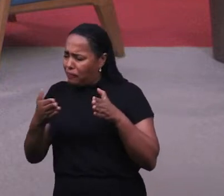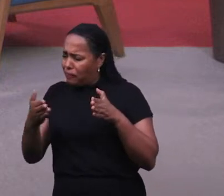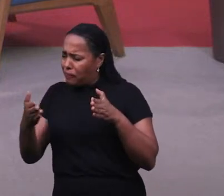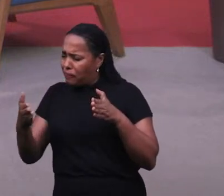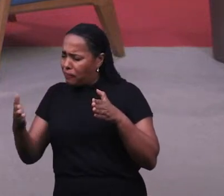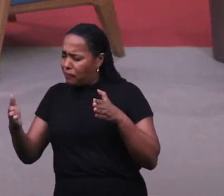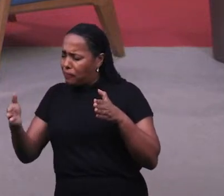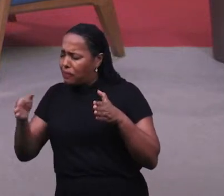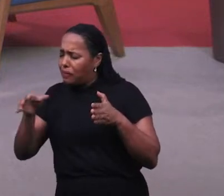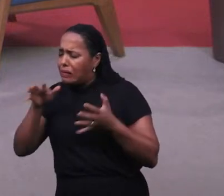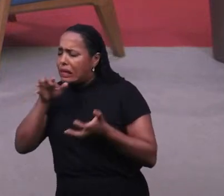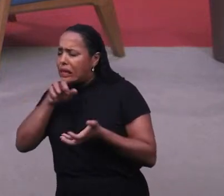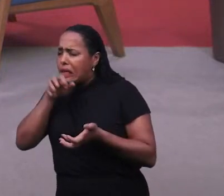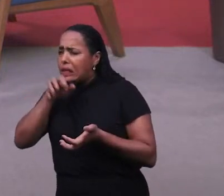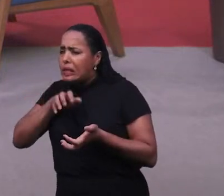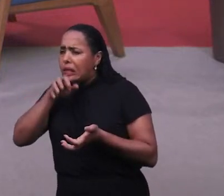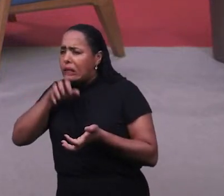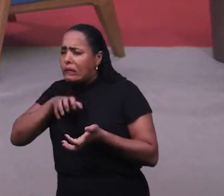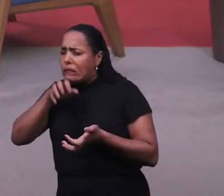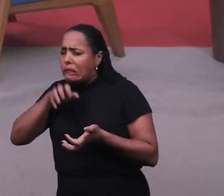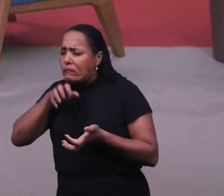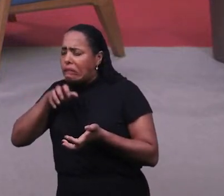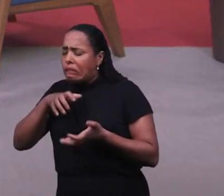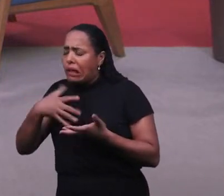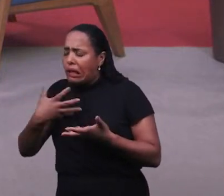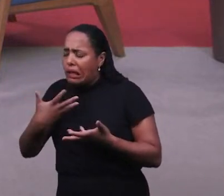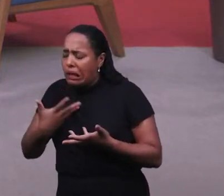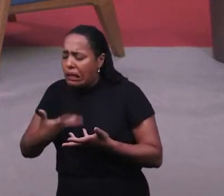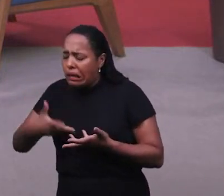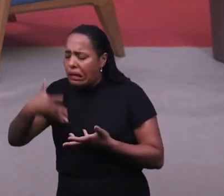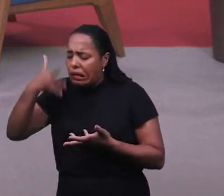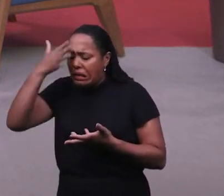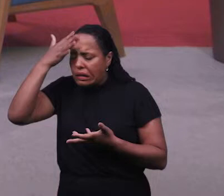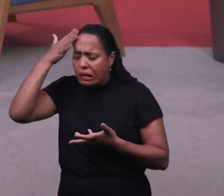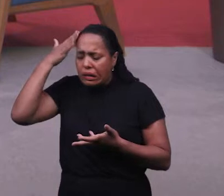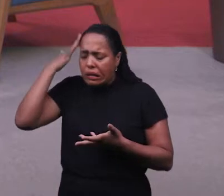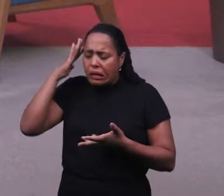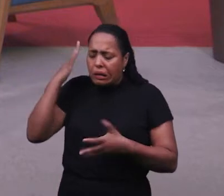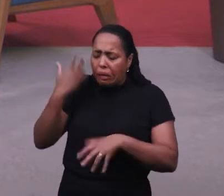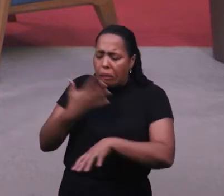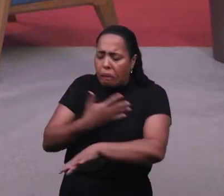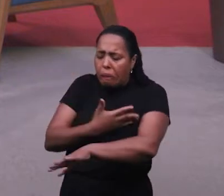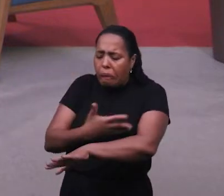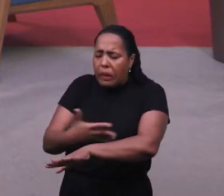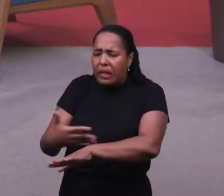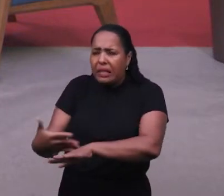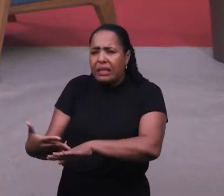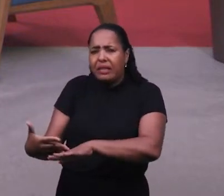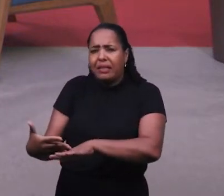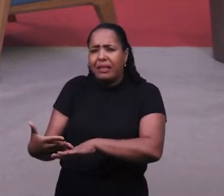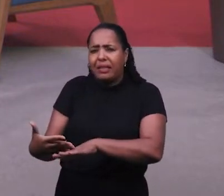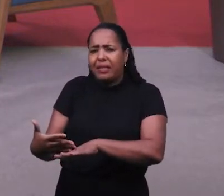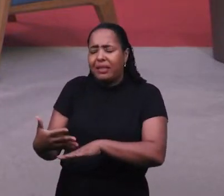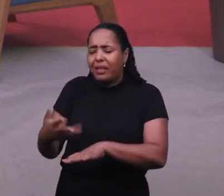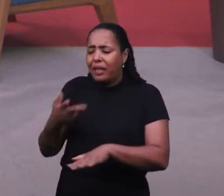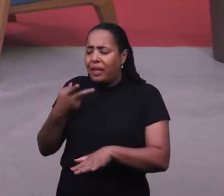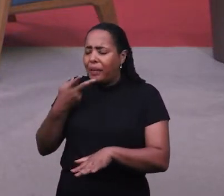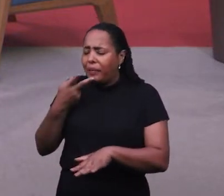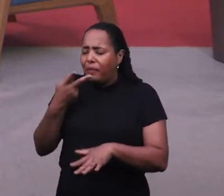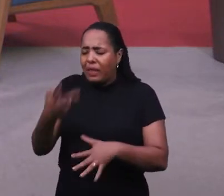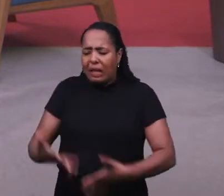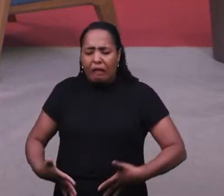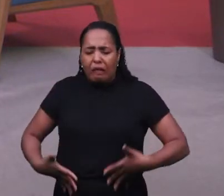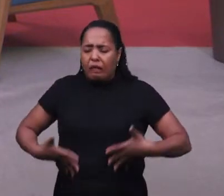vie, la vieillesse, c'est donc avec beaucoup